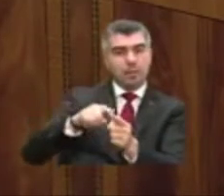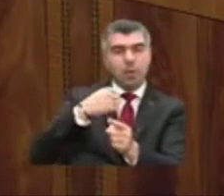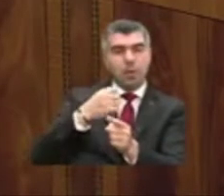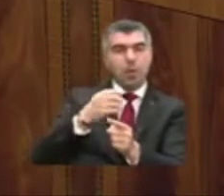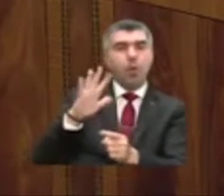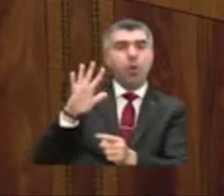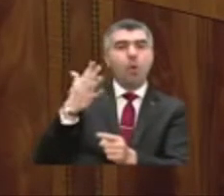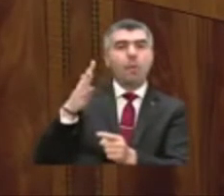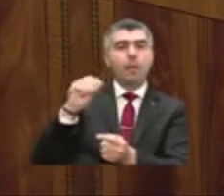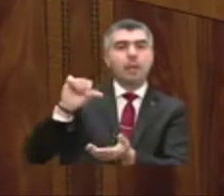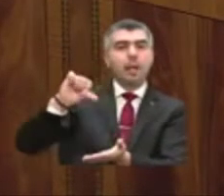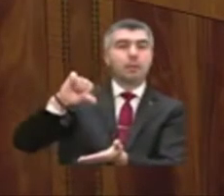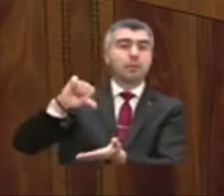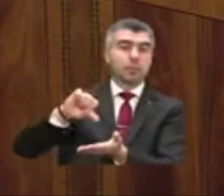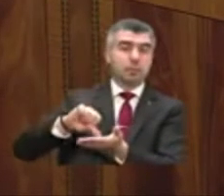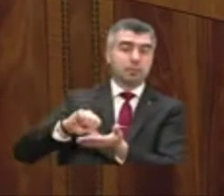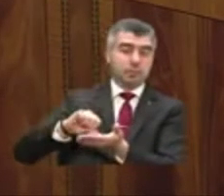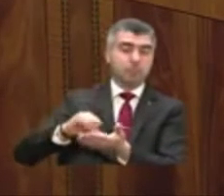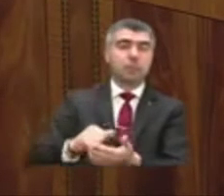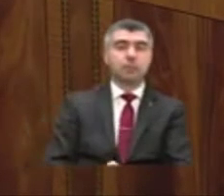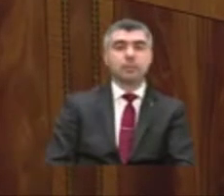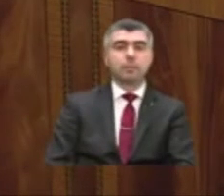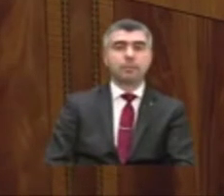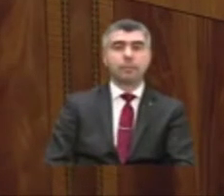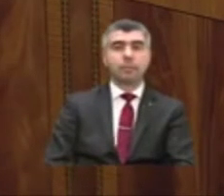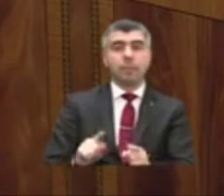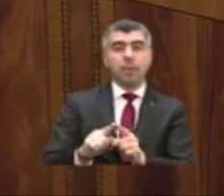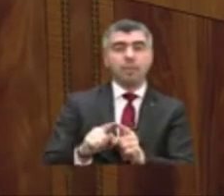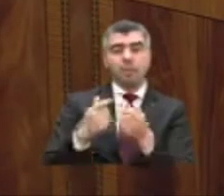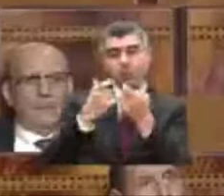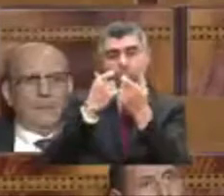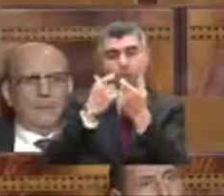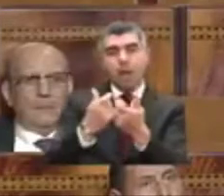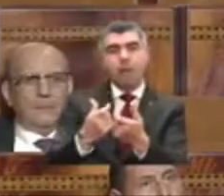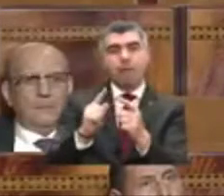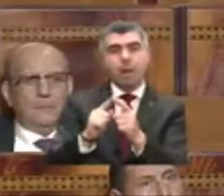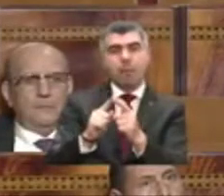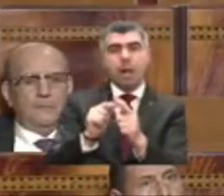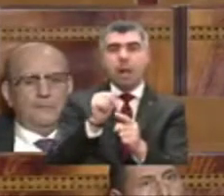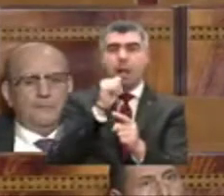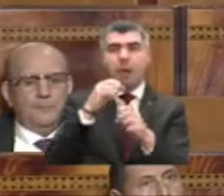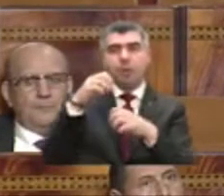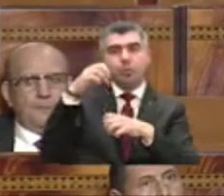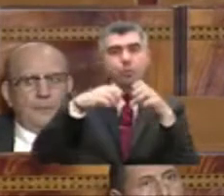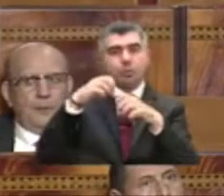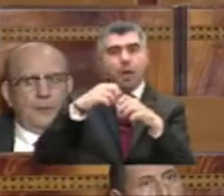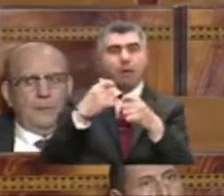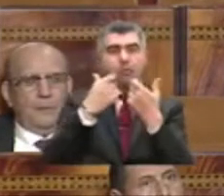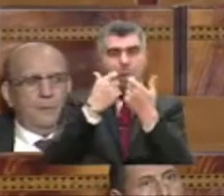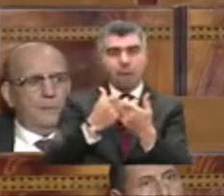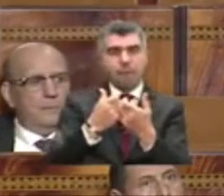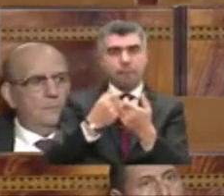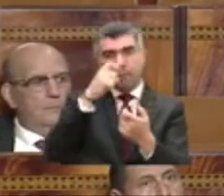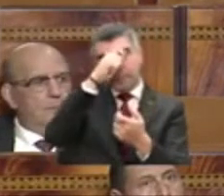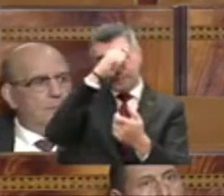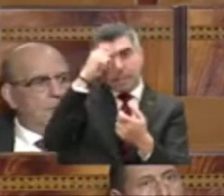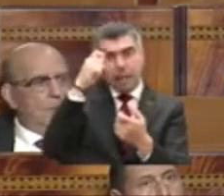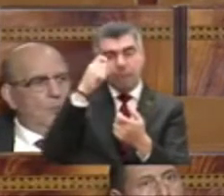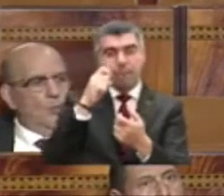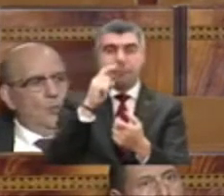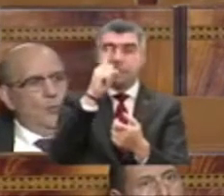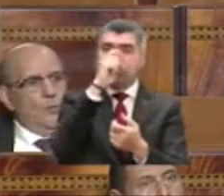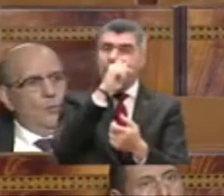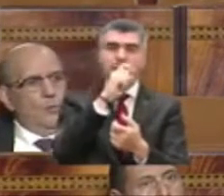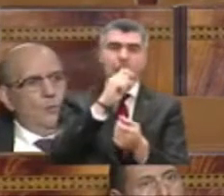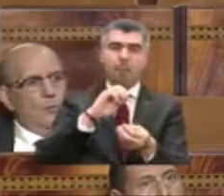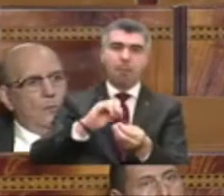الخميسات اللي ربما كيشوف الماء في القوادس غير في الشتاء، أما في الصيف راهم لا حول ولا قوة